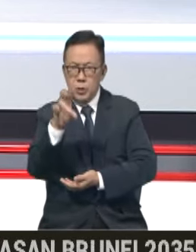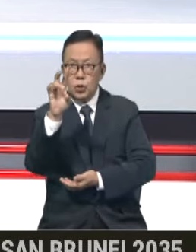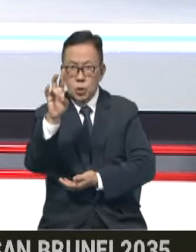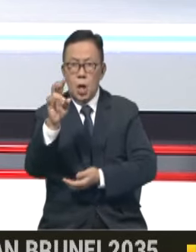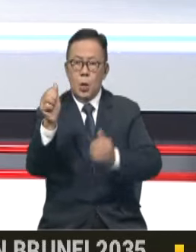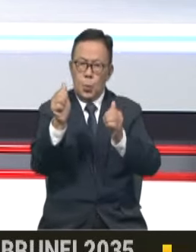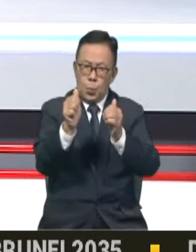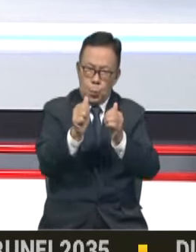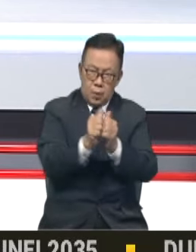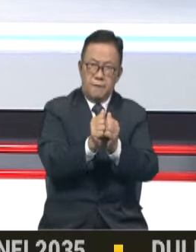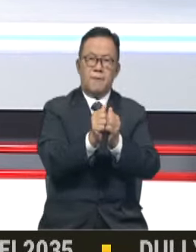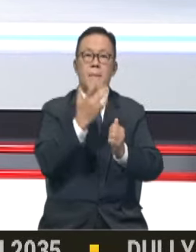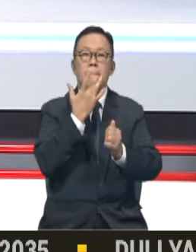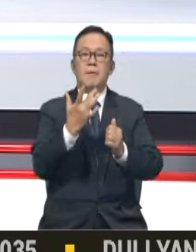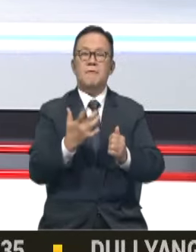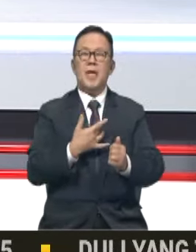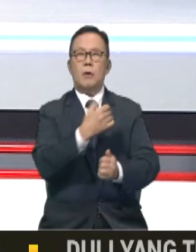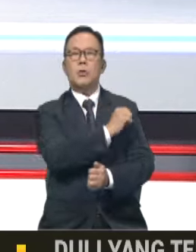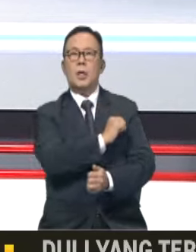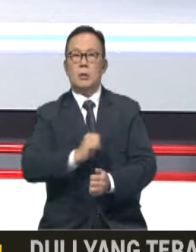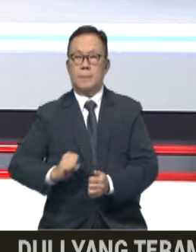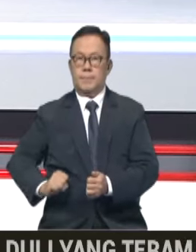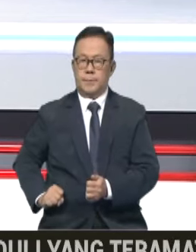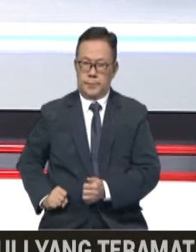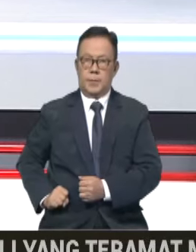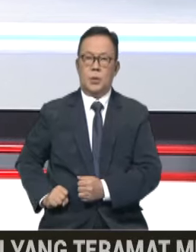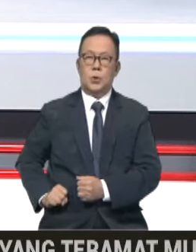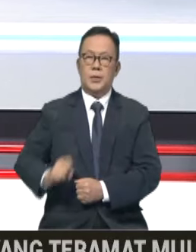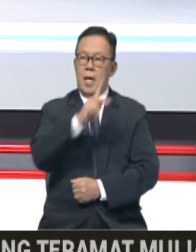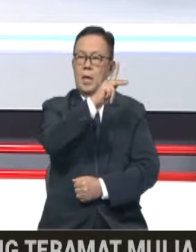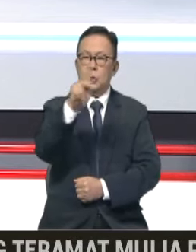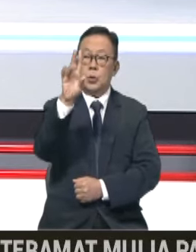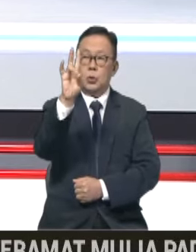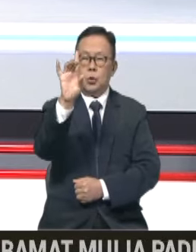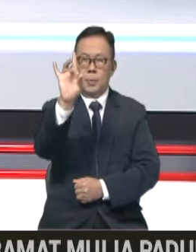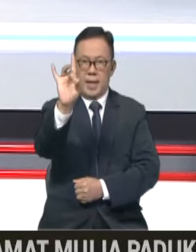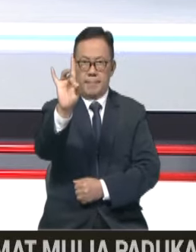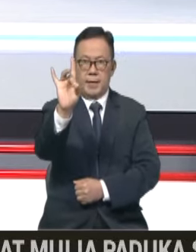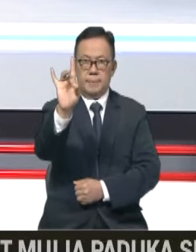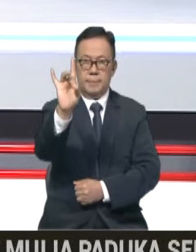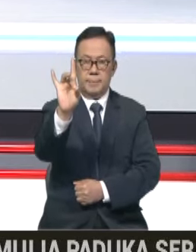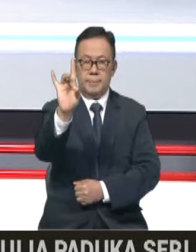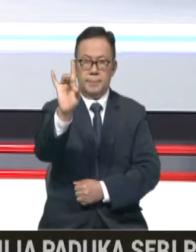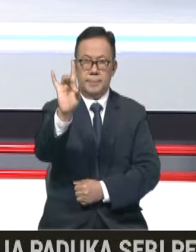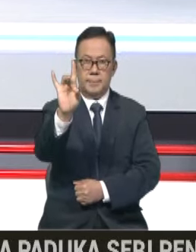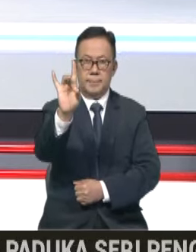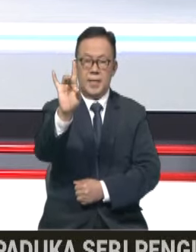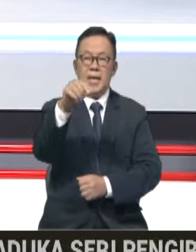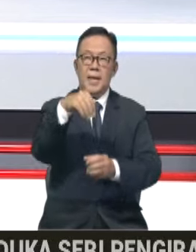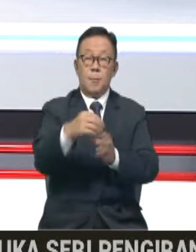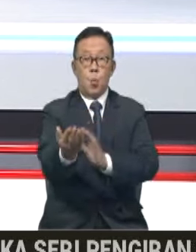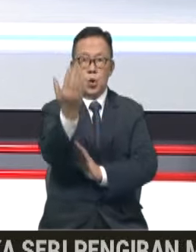sempena sambutan perayaan ulang tahun Hari Keputeraan Kebawah Dulia Maha Mulia ke-78 diadakan pagi